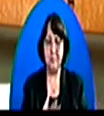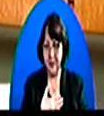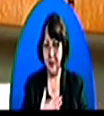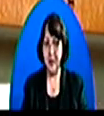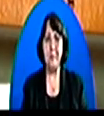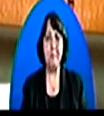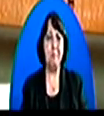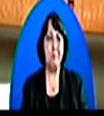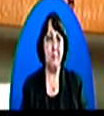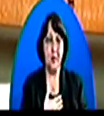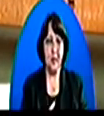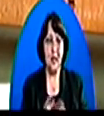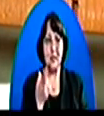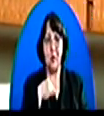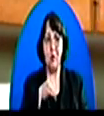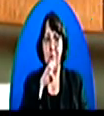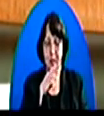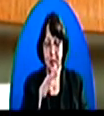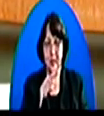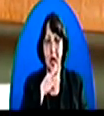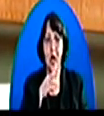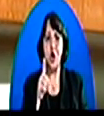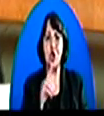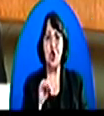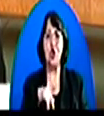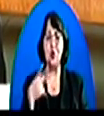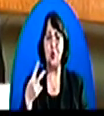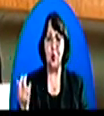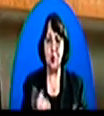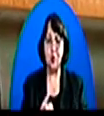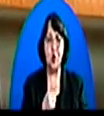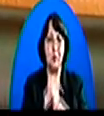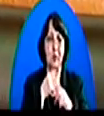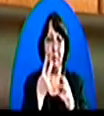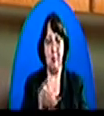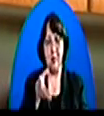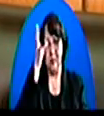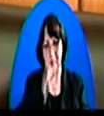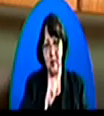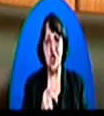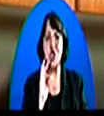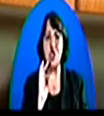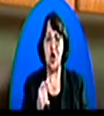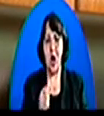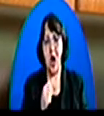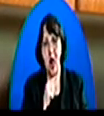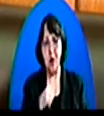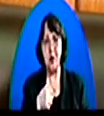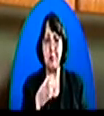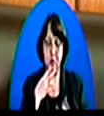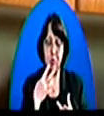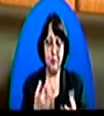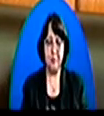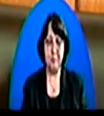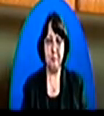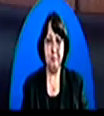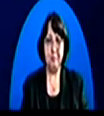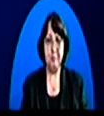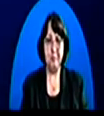тийм. Үзэгчдээ цаг үрд мэдээллийн хөтөлбөрийн зочноор хөдөлмөр нийгмийн хамгааллын сайд чин зөрөг оролцож цагийн асуудлаар мэдээлэл хүргэлээ.